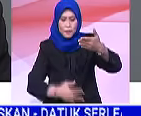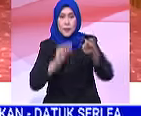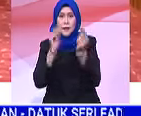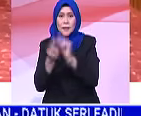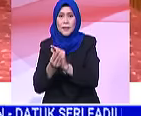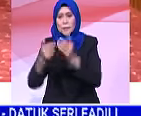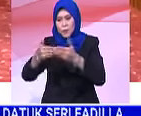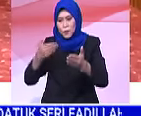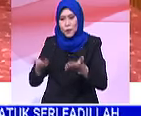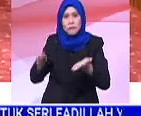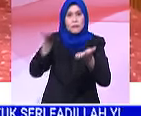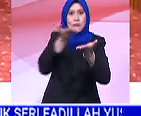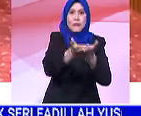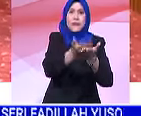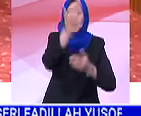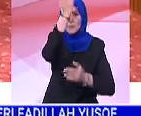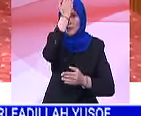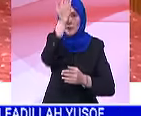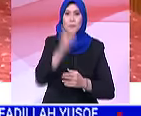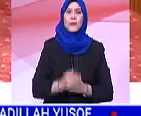Yang di-Pertuan Agong.